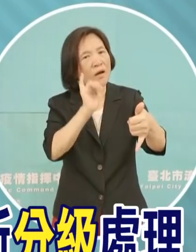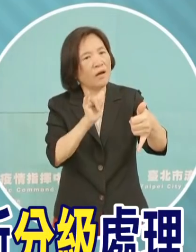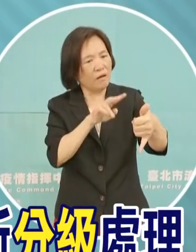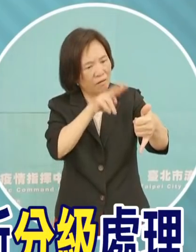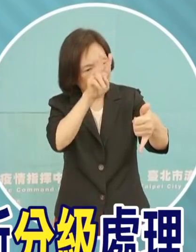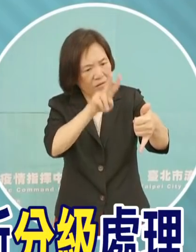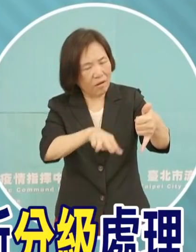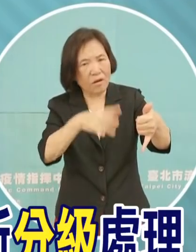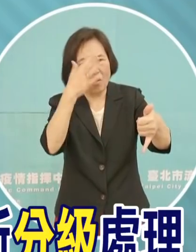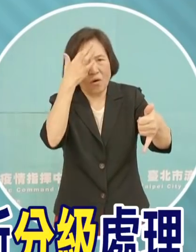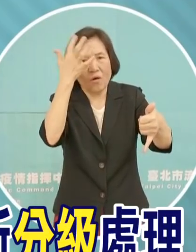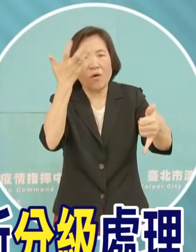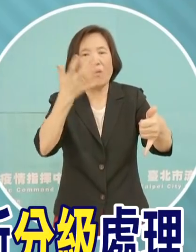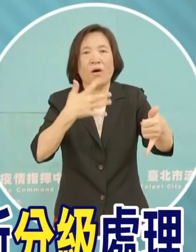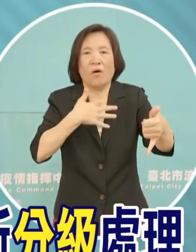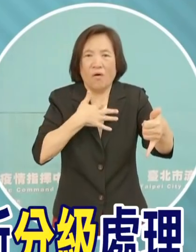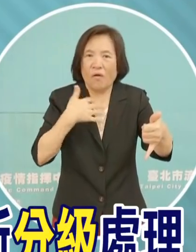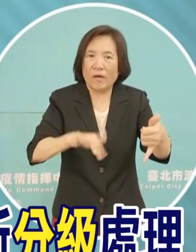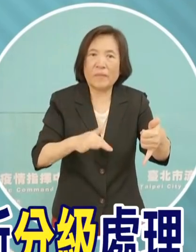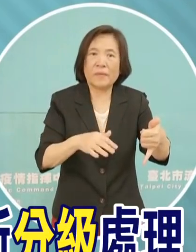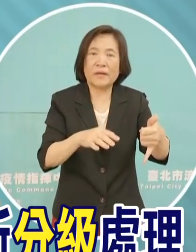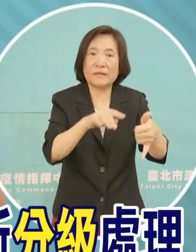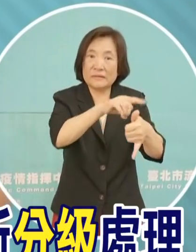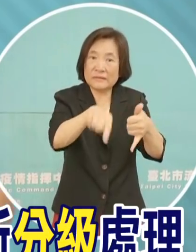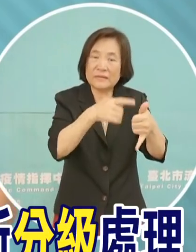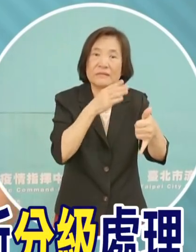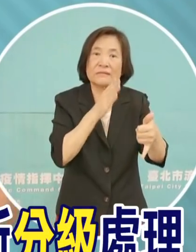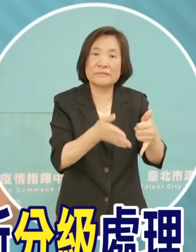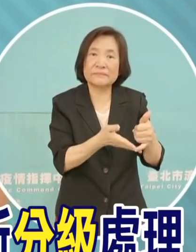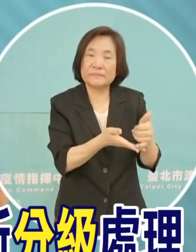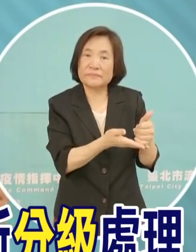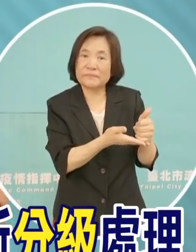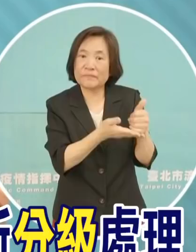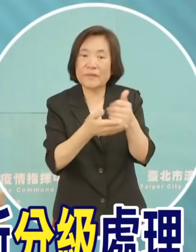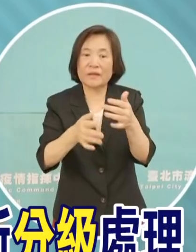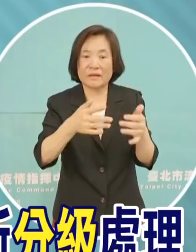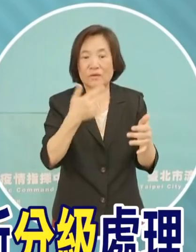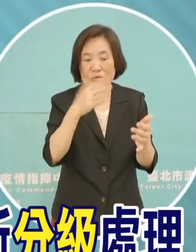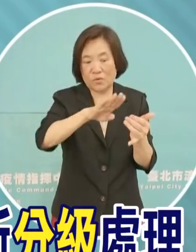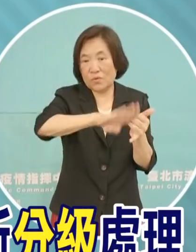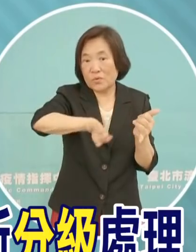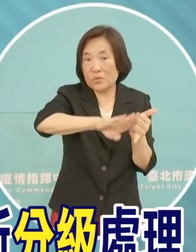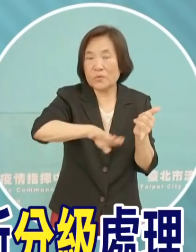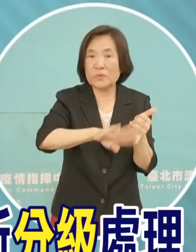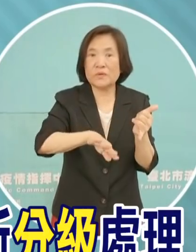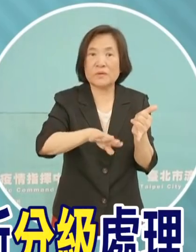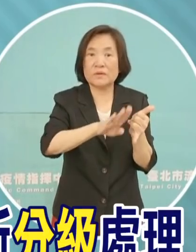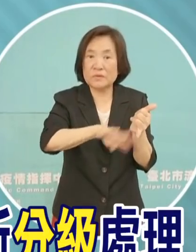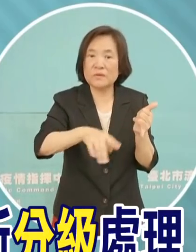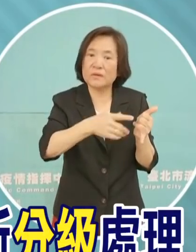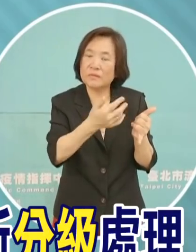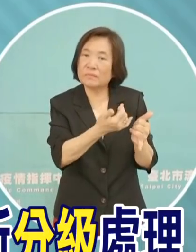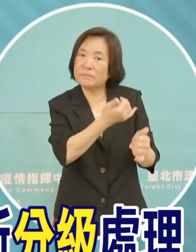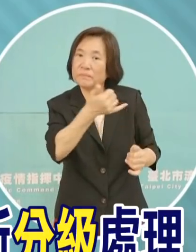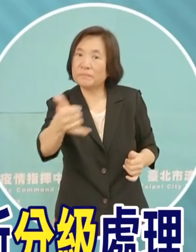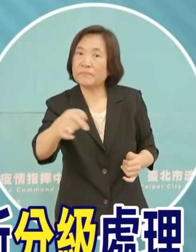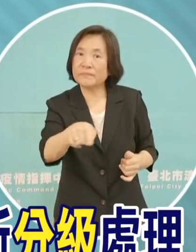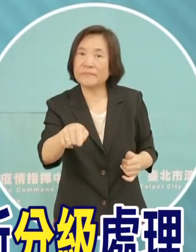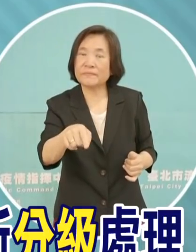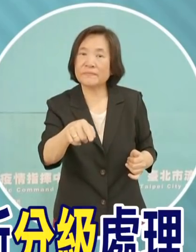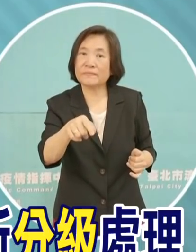也许这真的要送到这个中央在比较中南部的一些检疫所，因为你们这个大概